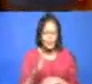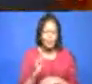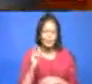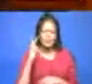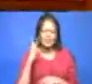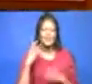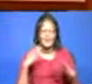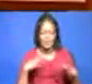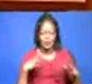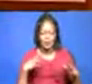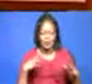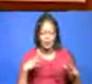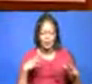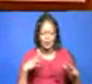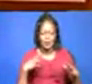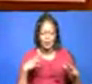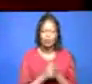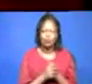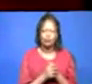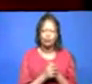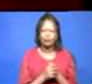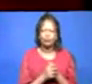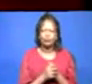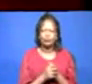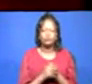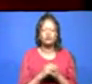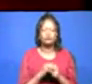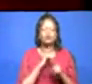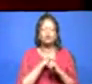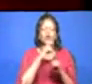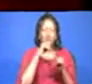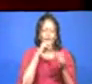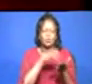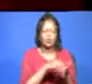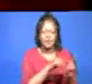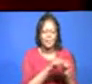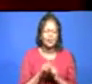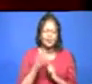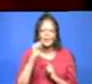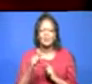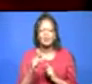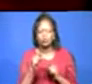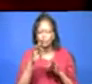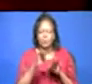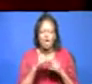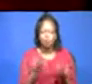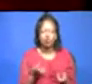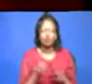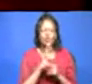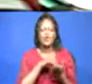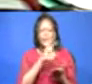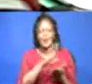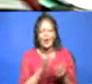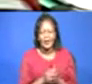na kujitetea kwa wadhifa wa mwanasheria mkuu. Alitakiwa kuelezea kamati hiyo jinsi angetumia wadhifa huo kama mshauri